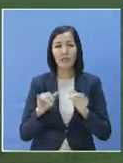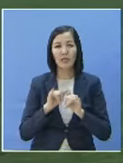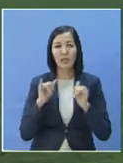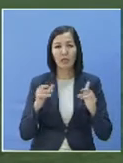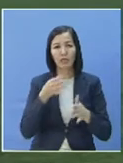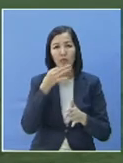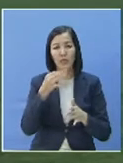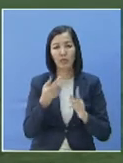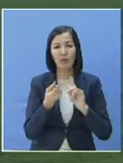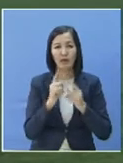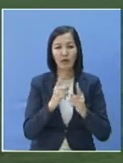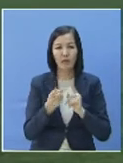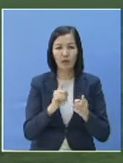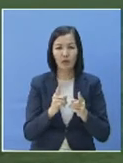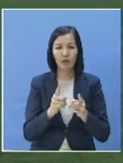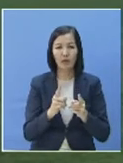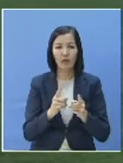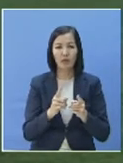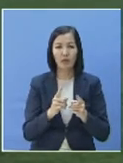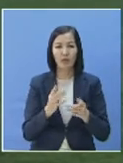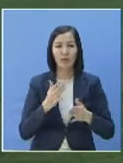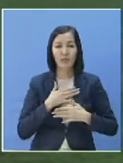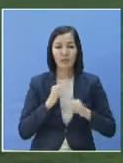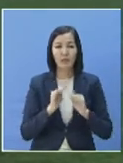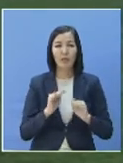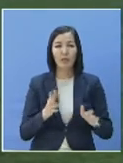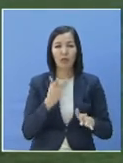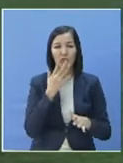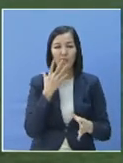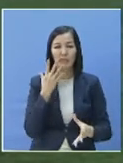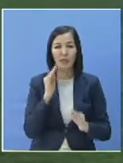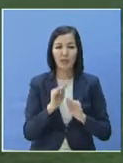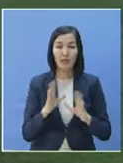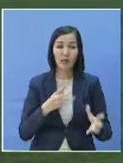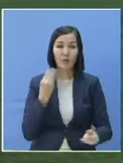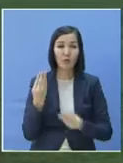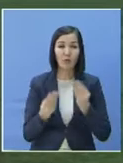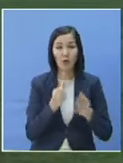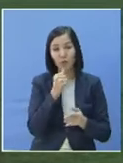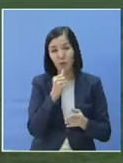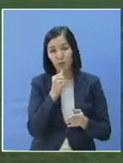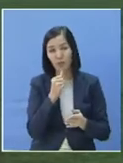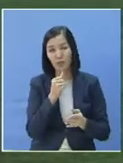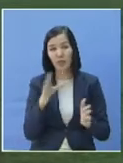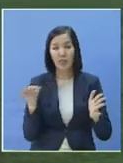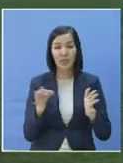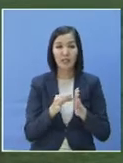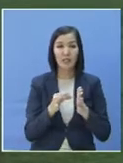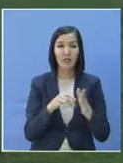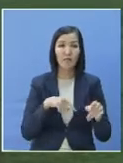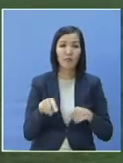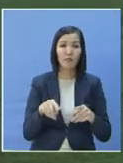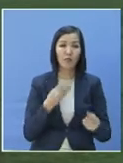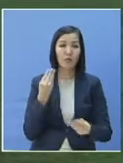тәжірибе алмасу ойындармен, чтобы біздің балалар сол шетелдің балаларымен ойнап көрсін деп. Негізі мақсаты сол футбол